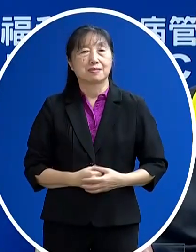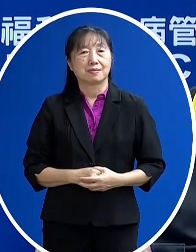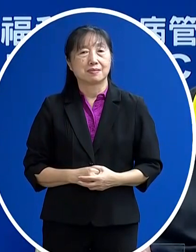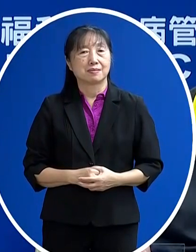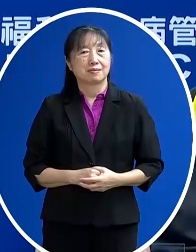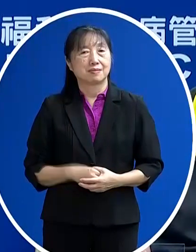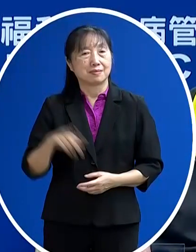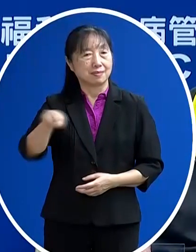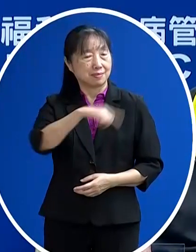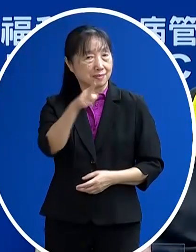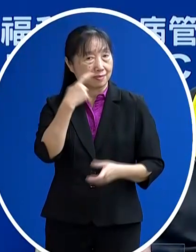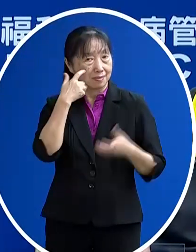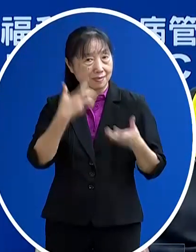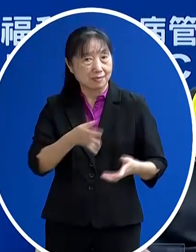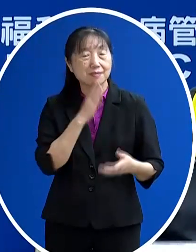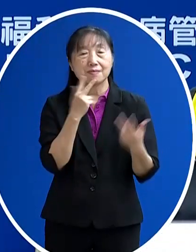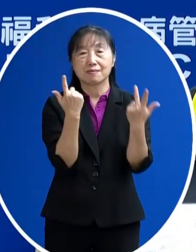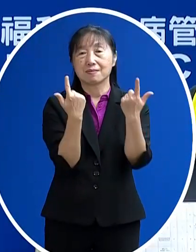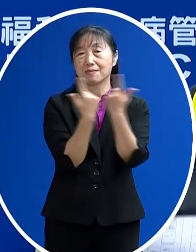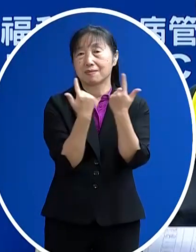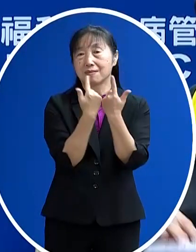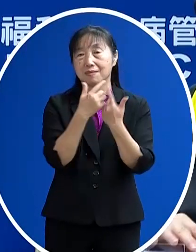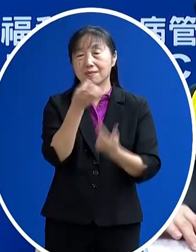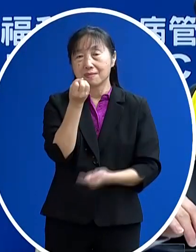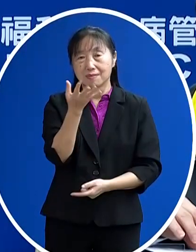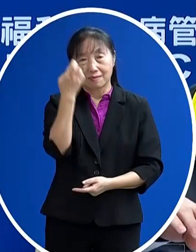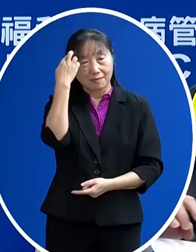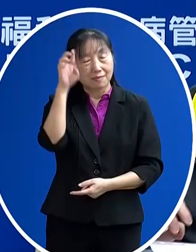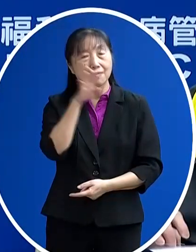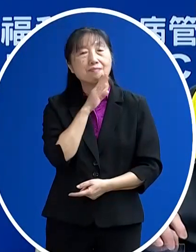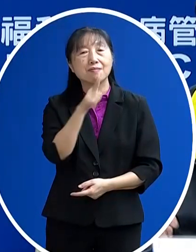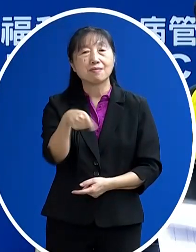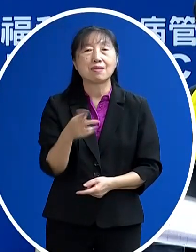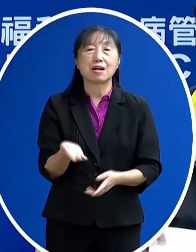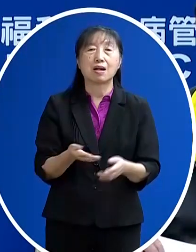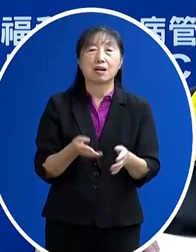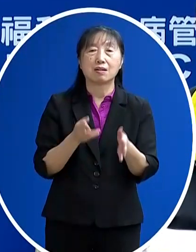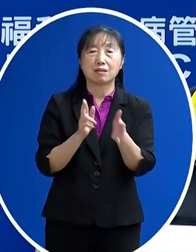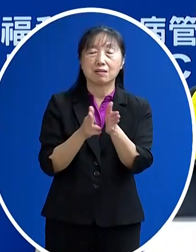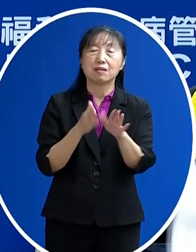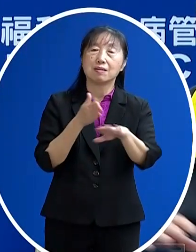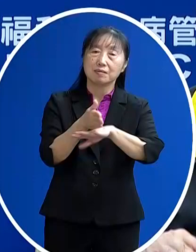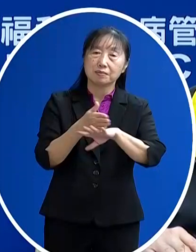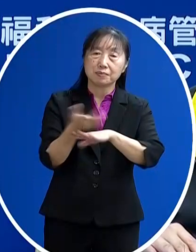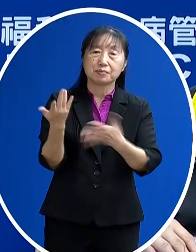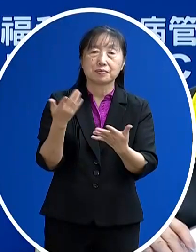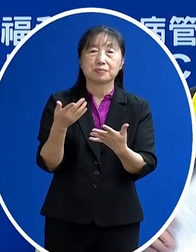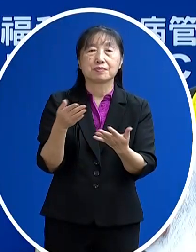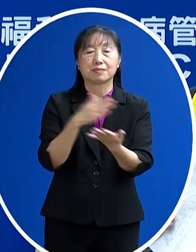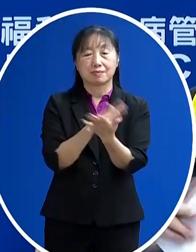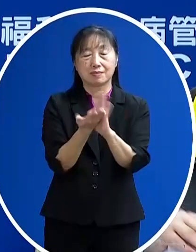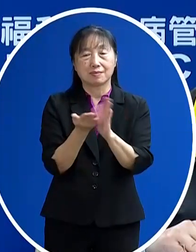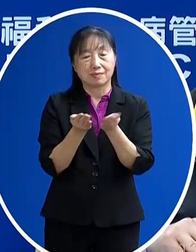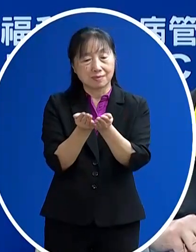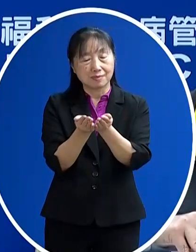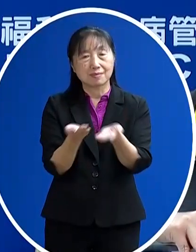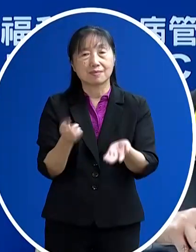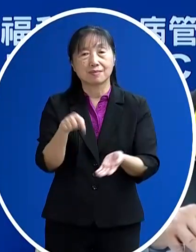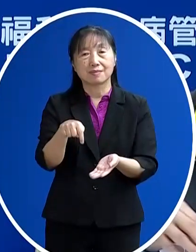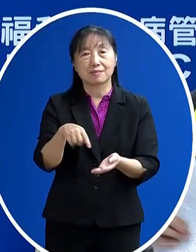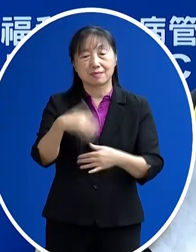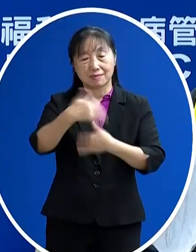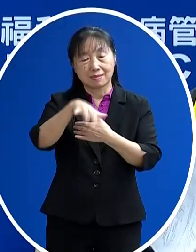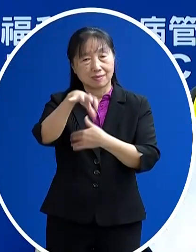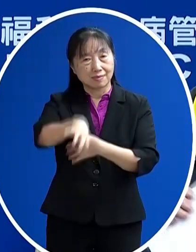那大家关心的台铁、高铁的车厢、公路客运、游览车、国内航班、船舶、电影